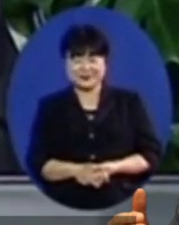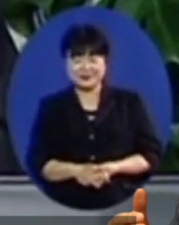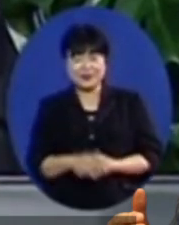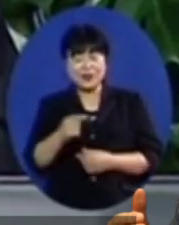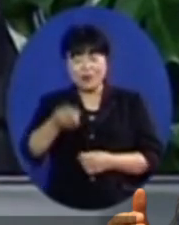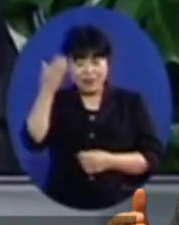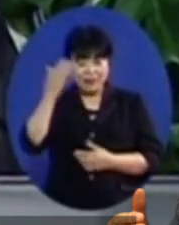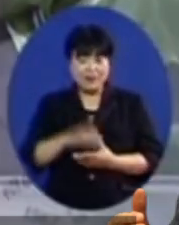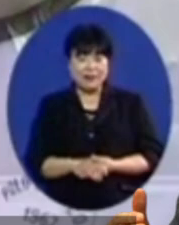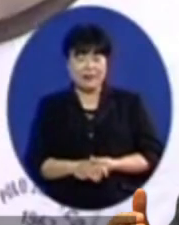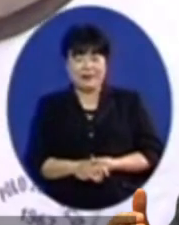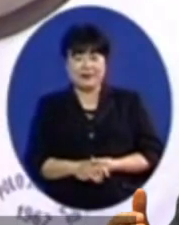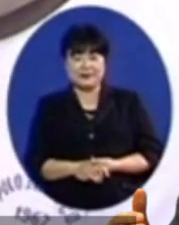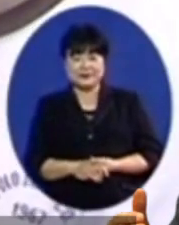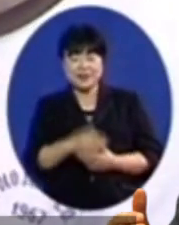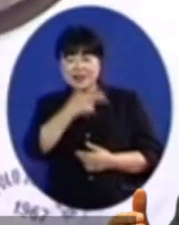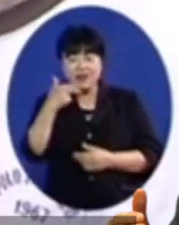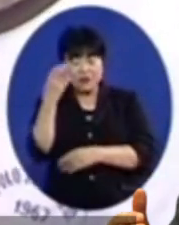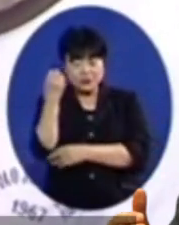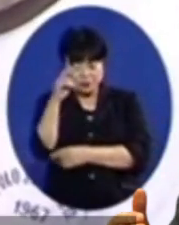왜냐하면